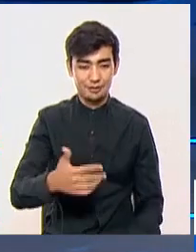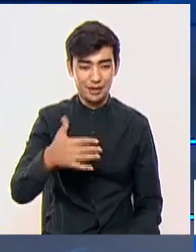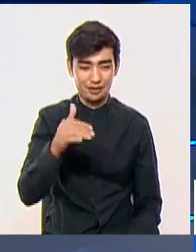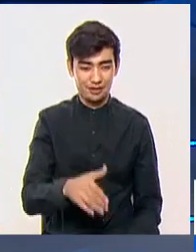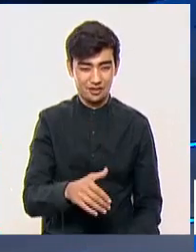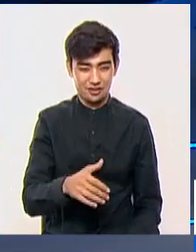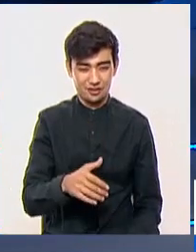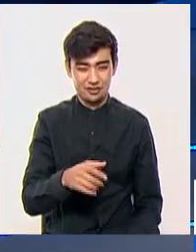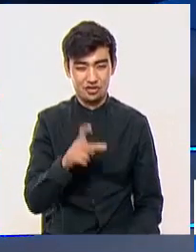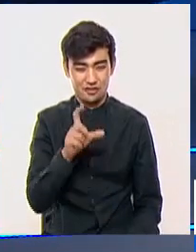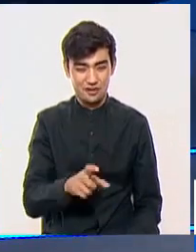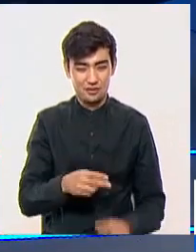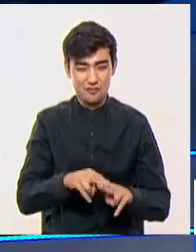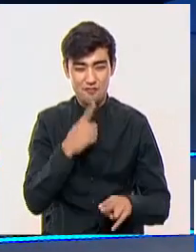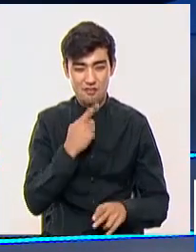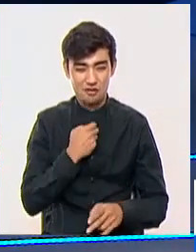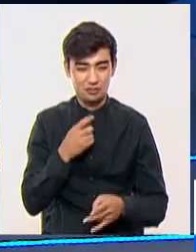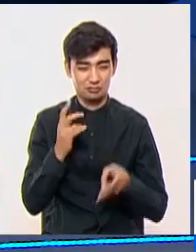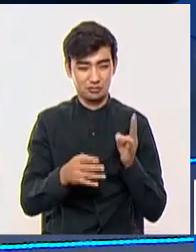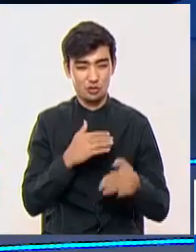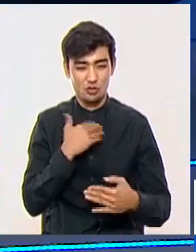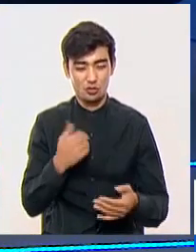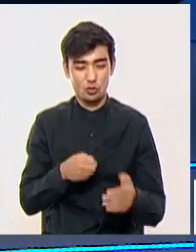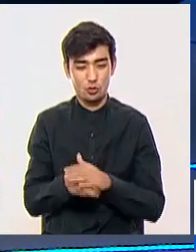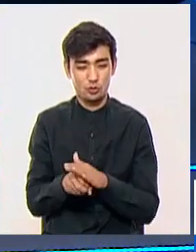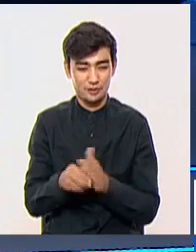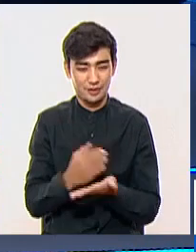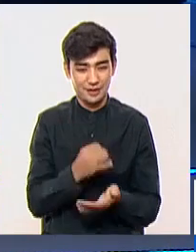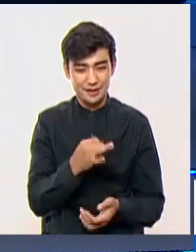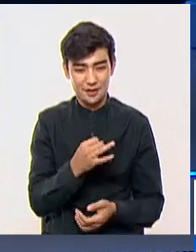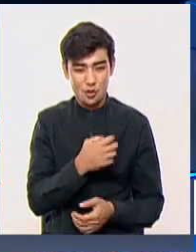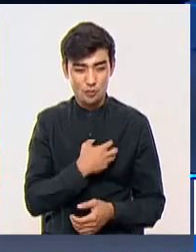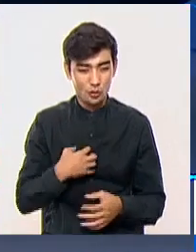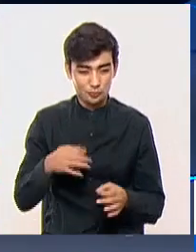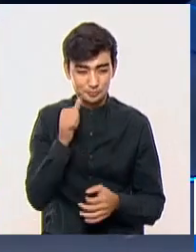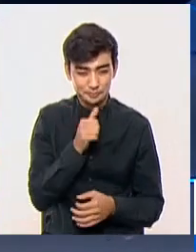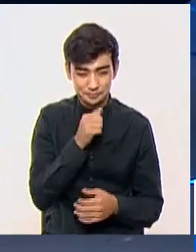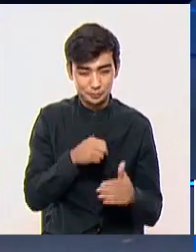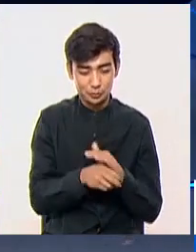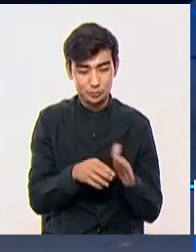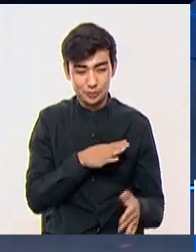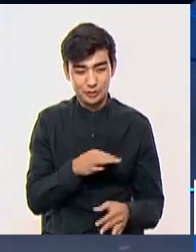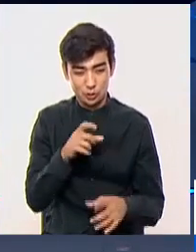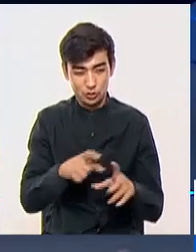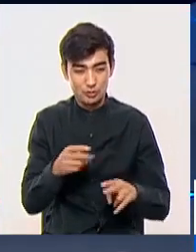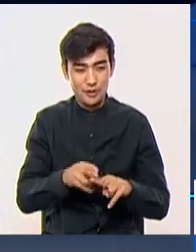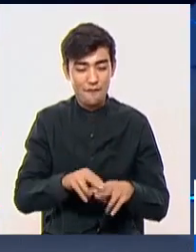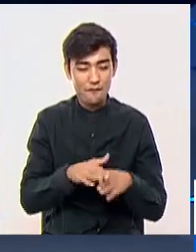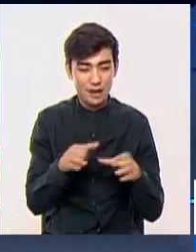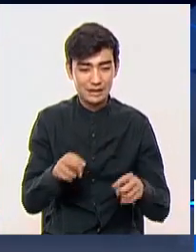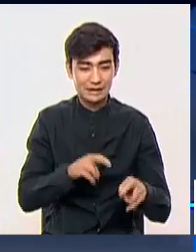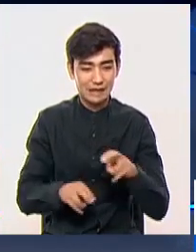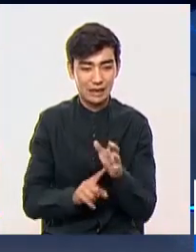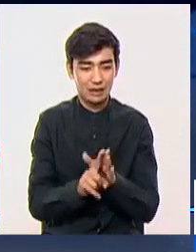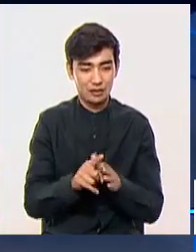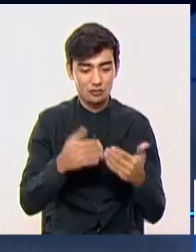мыңнан артық адам әскерге барудан қашып жүр. Әскери комиссариаттардан жасырынып жүрген азаматтарға жергілікті билік өкілдері іздеу